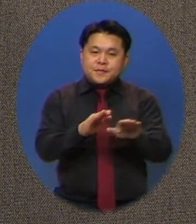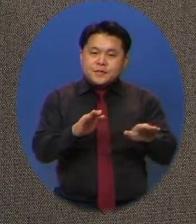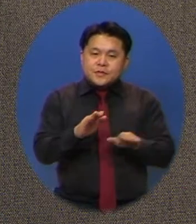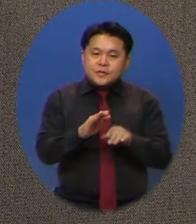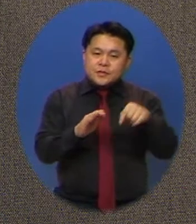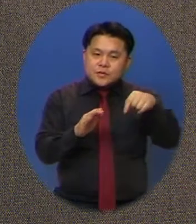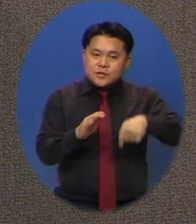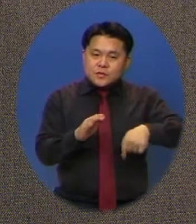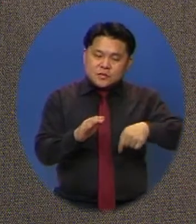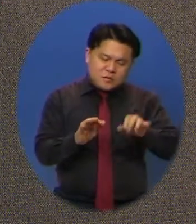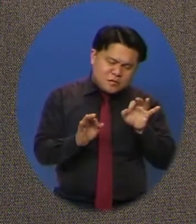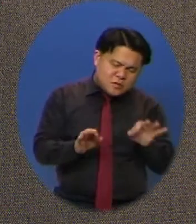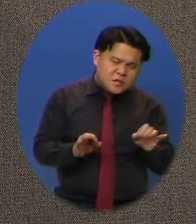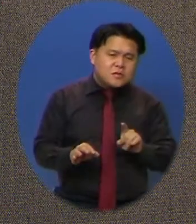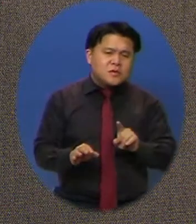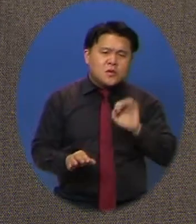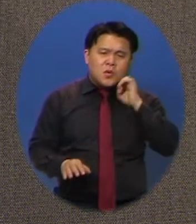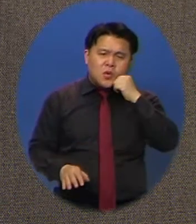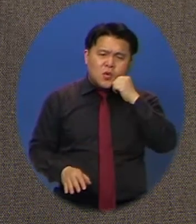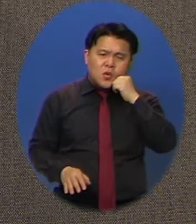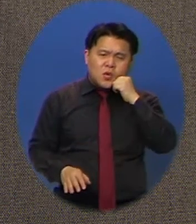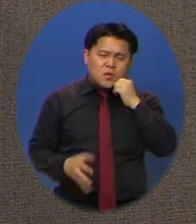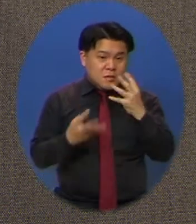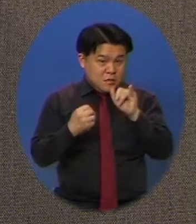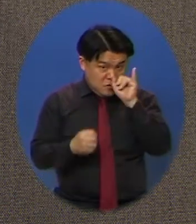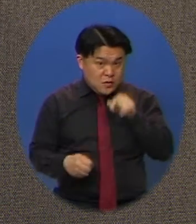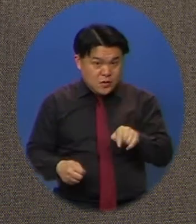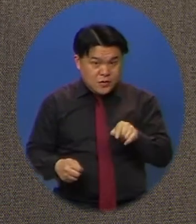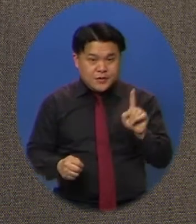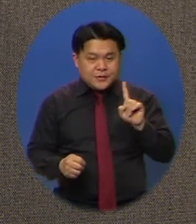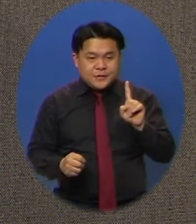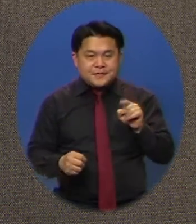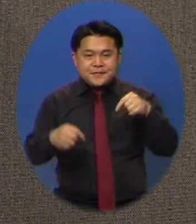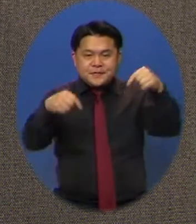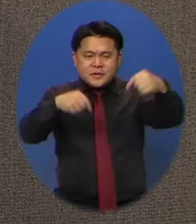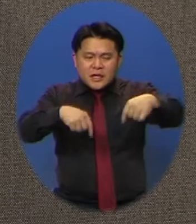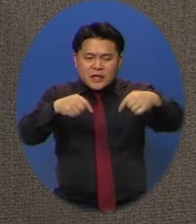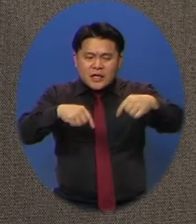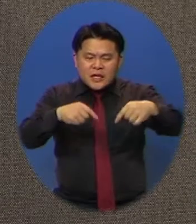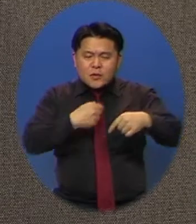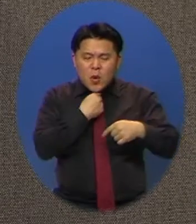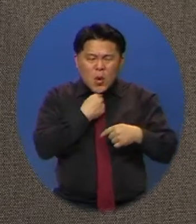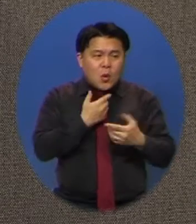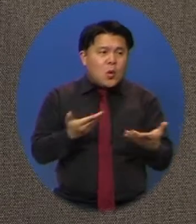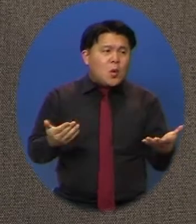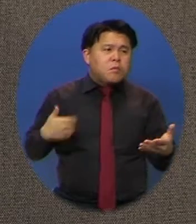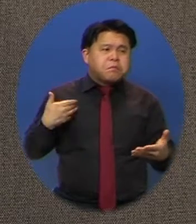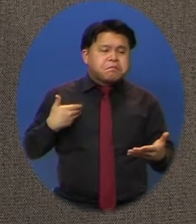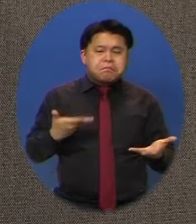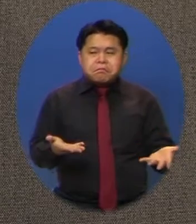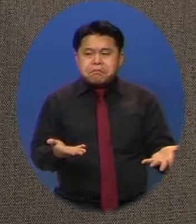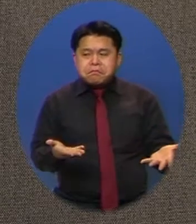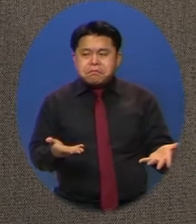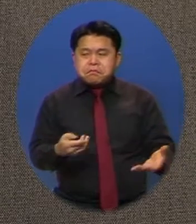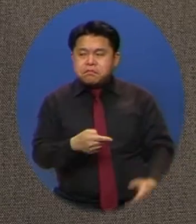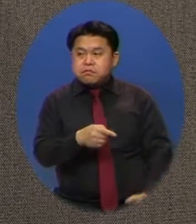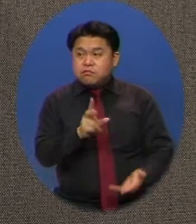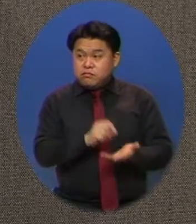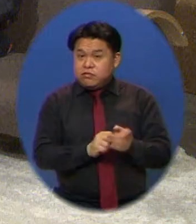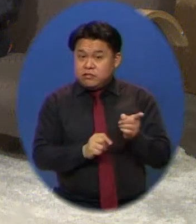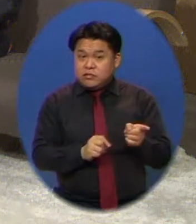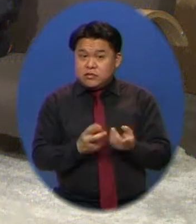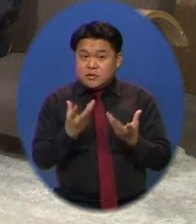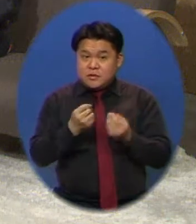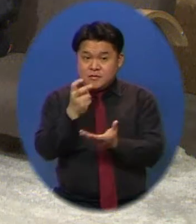우리 가정의 어려운 그 상황에 처했을 때 상담을 받는 어떤 기능들이 좀 부족합니다.